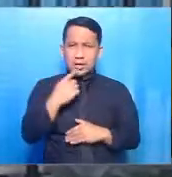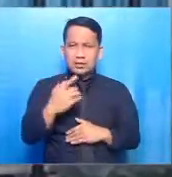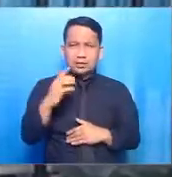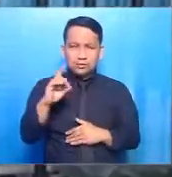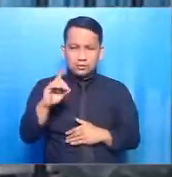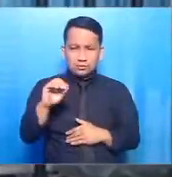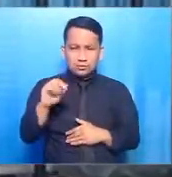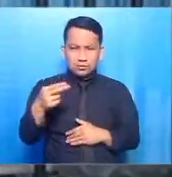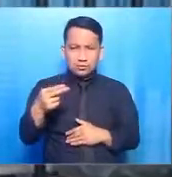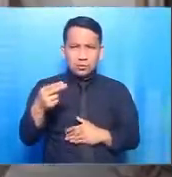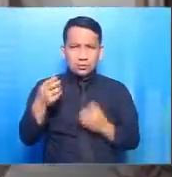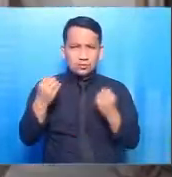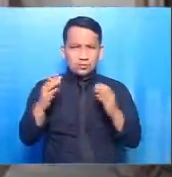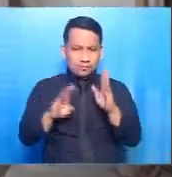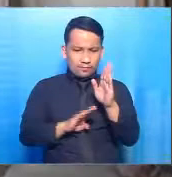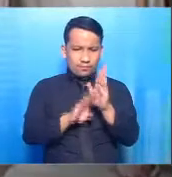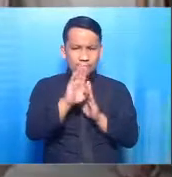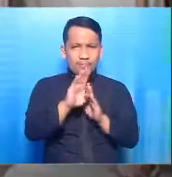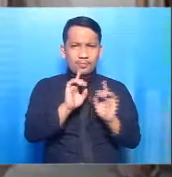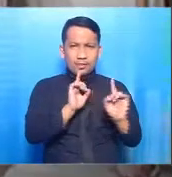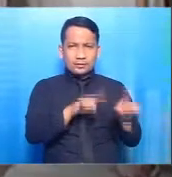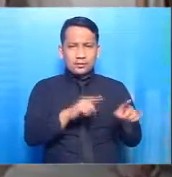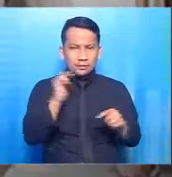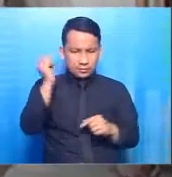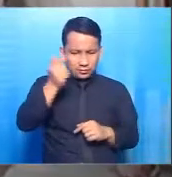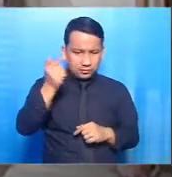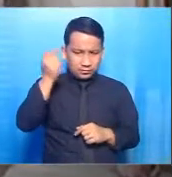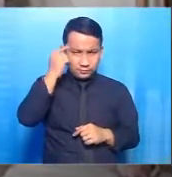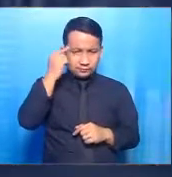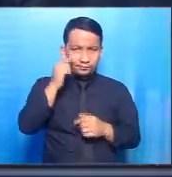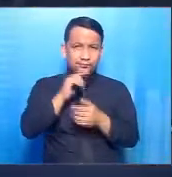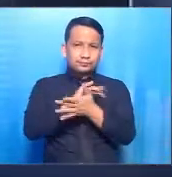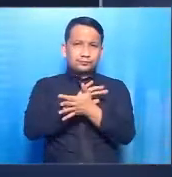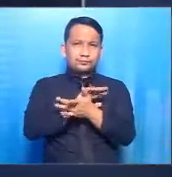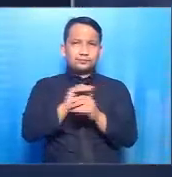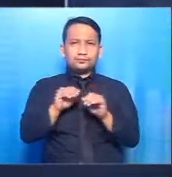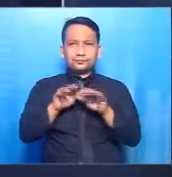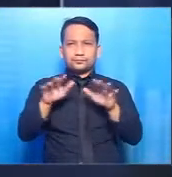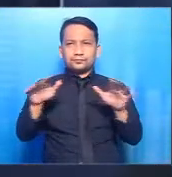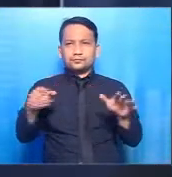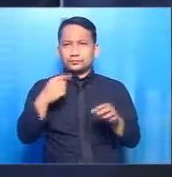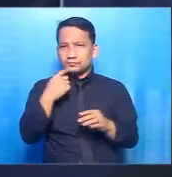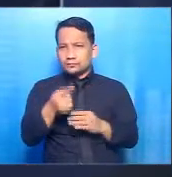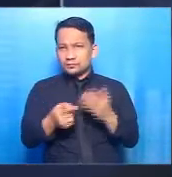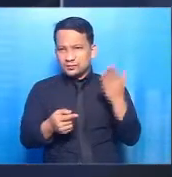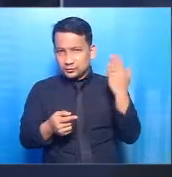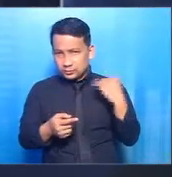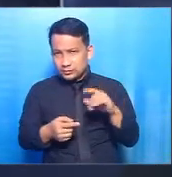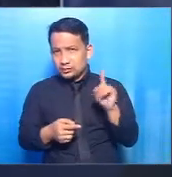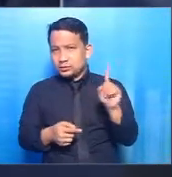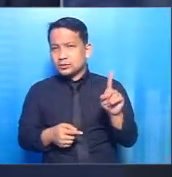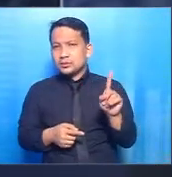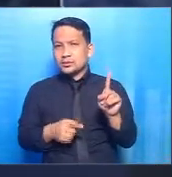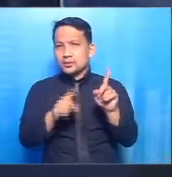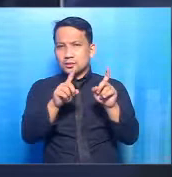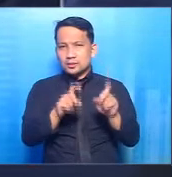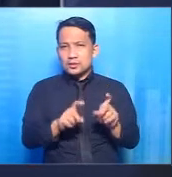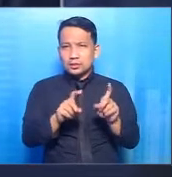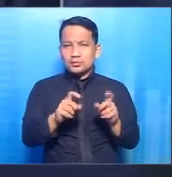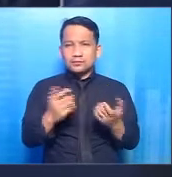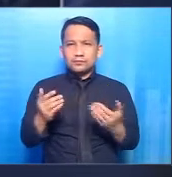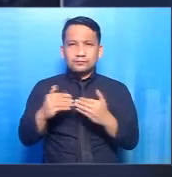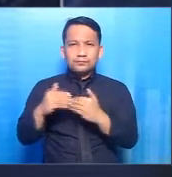na malaki ang mga pag-unlad sa pagresponde ng gobyerno sa pandemya. Halimbawa, mula sa dating nag-iisang COVID-19 testing